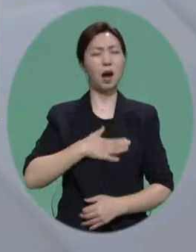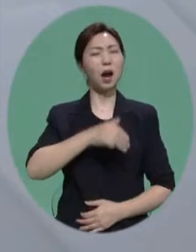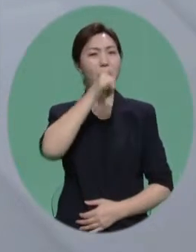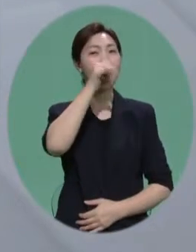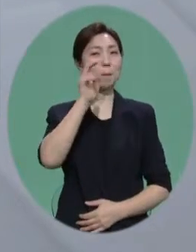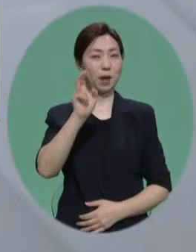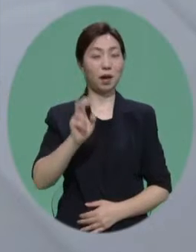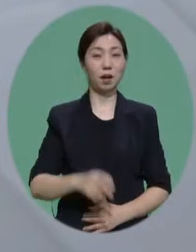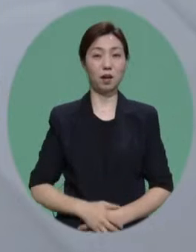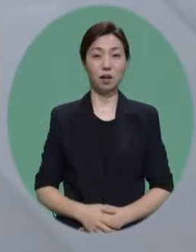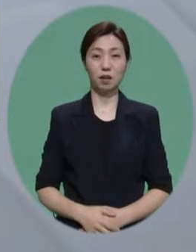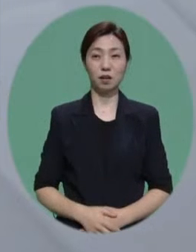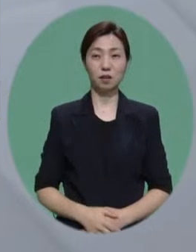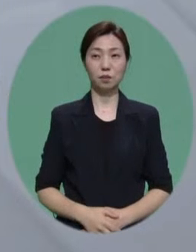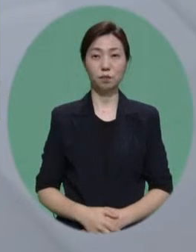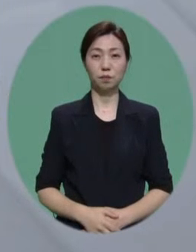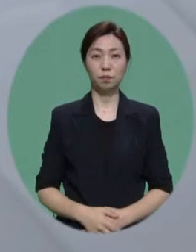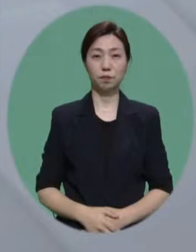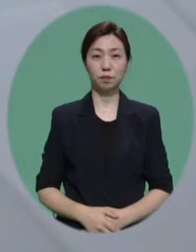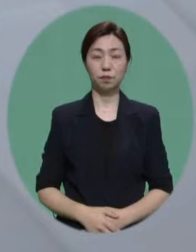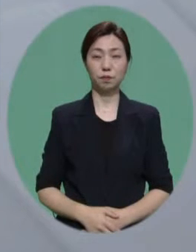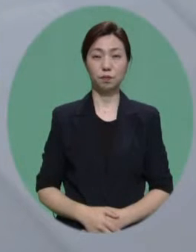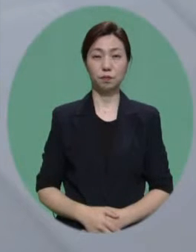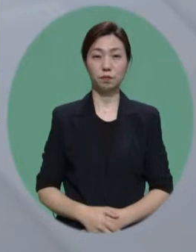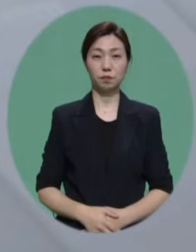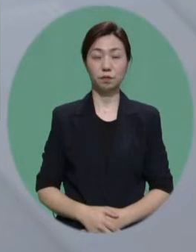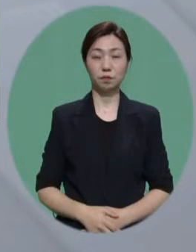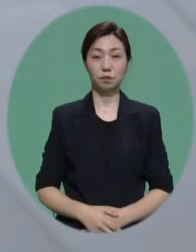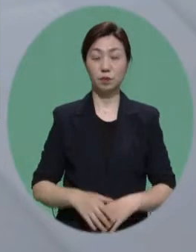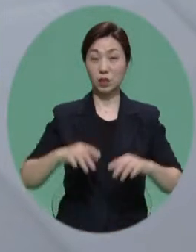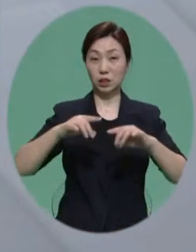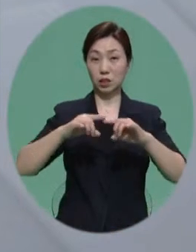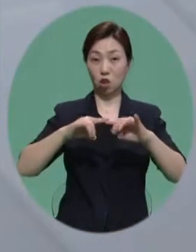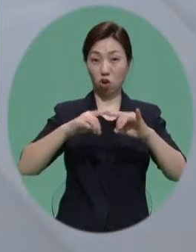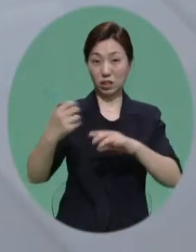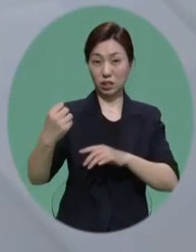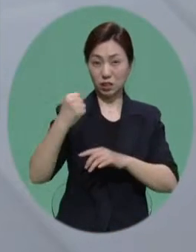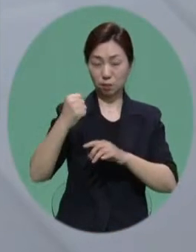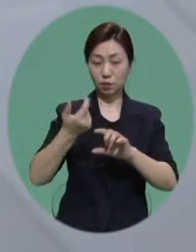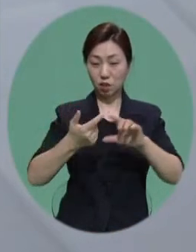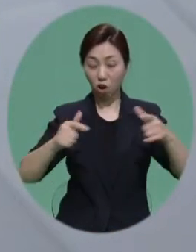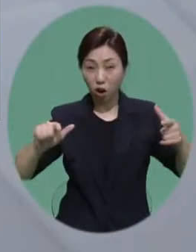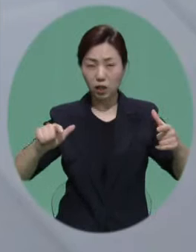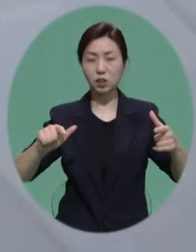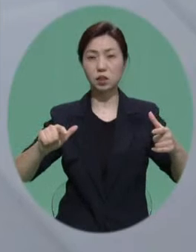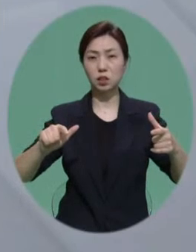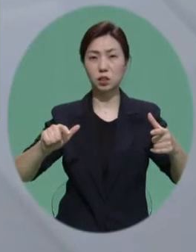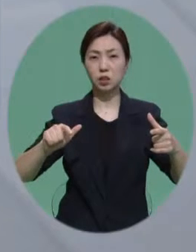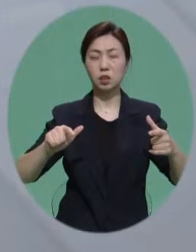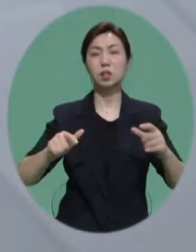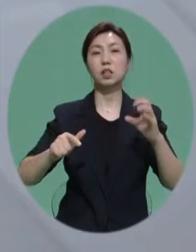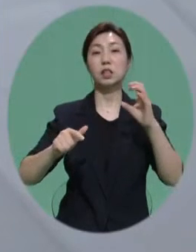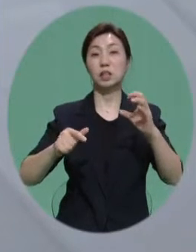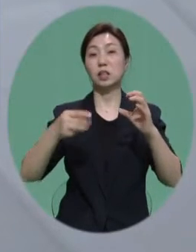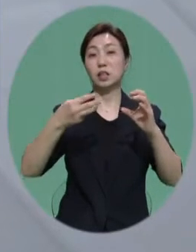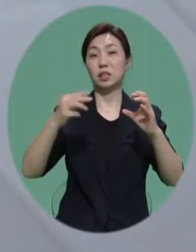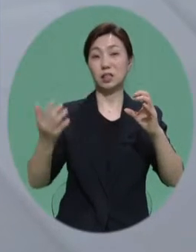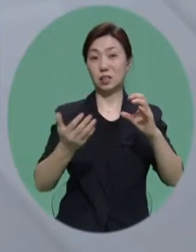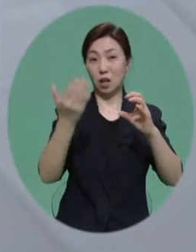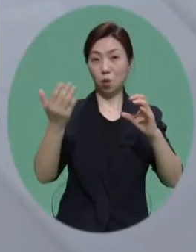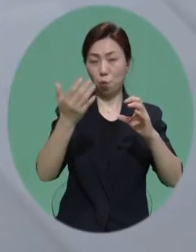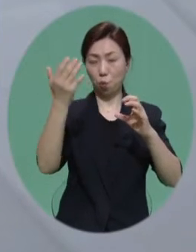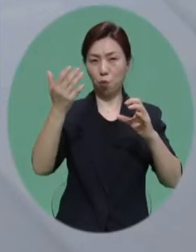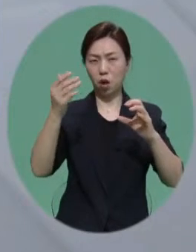아니겠습니까 아 에너지 믹스 를 탄소 배출이 적은 또는 거의 되지 않는